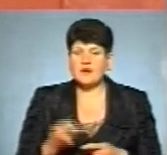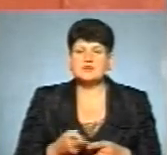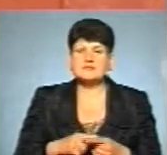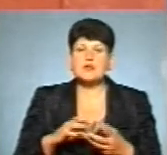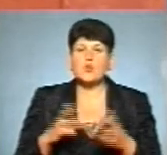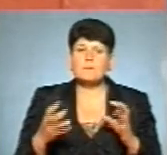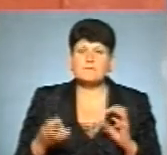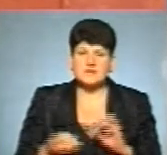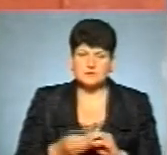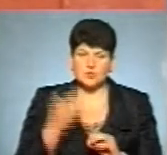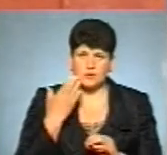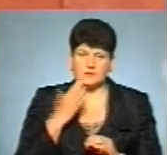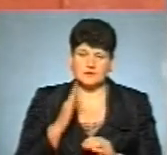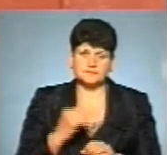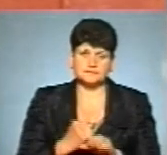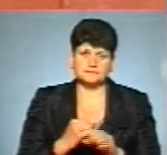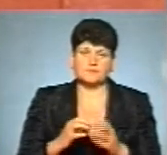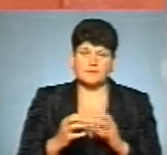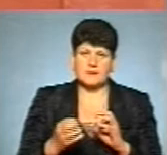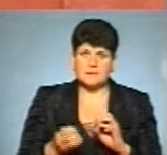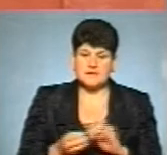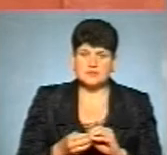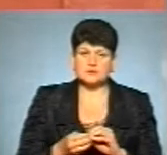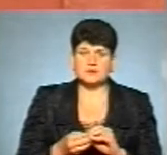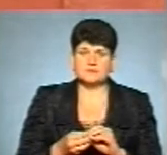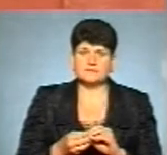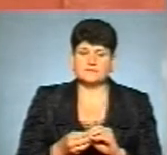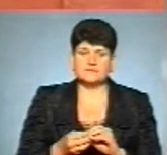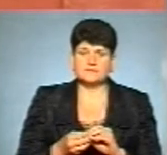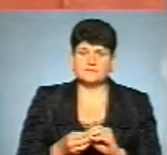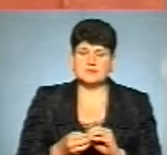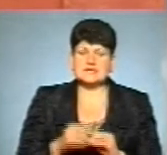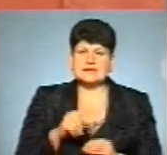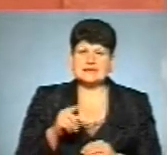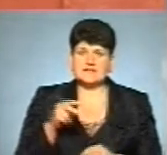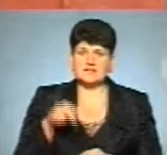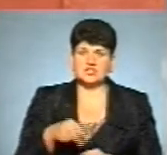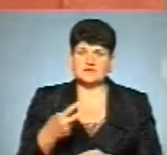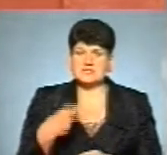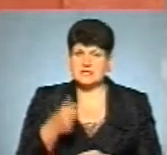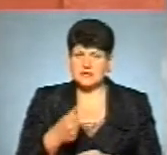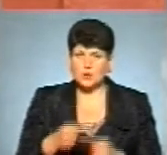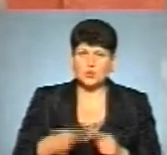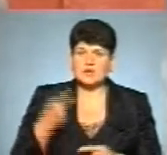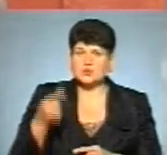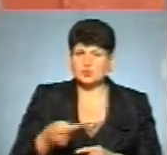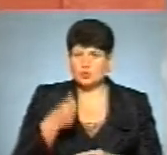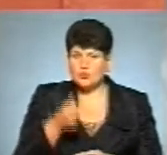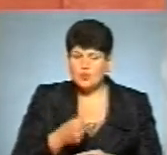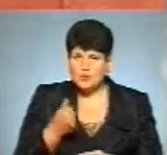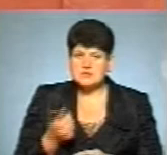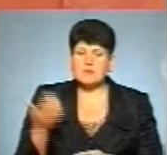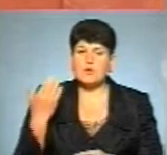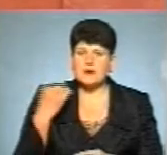підсумку, коли будемо підводити, скажімо, підбивати ці підсумки за 2020 рік у наступному році. Адже